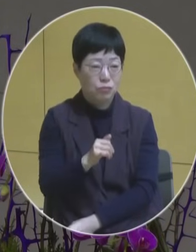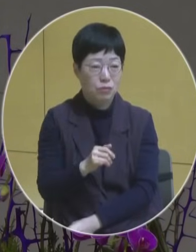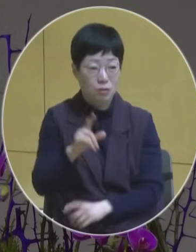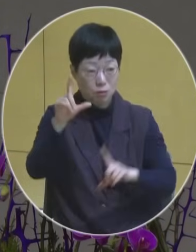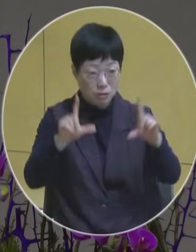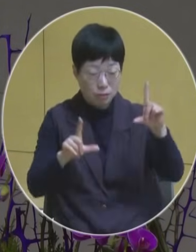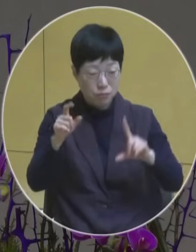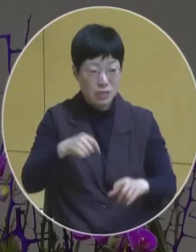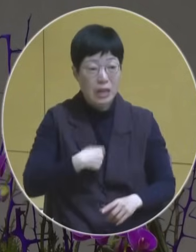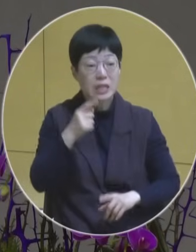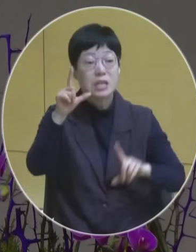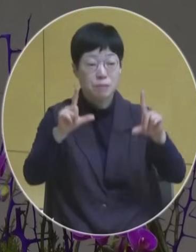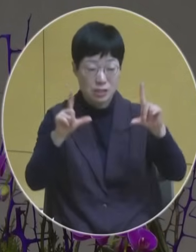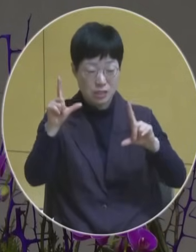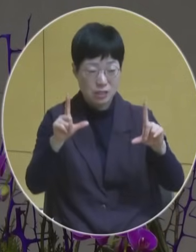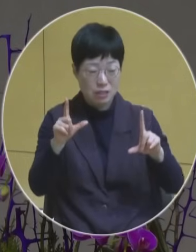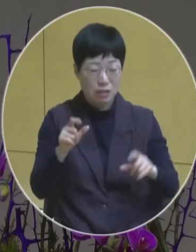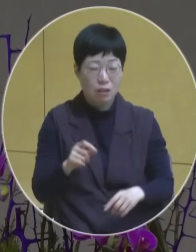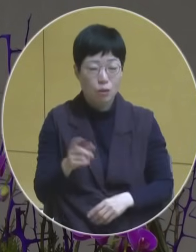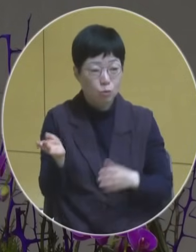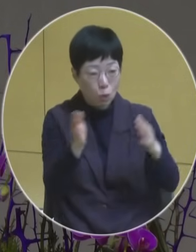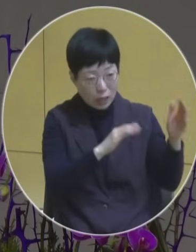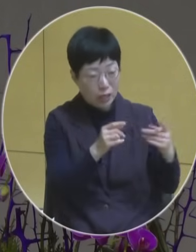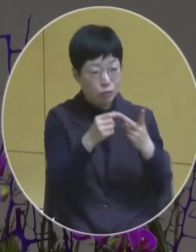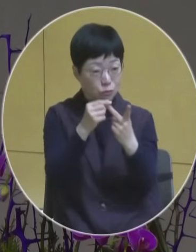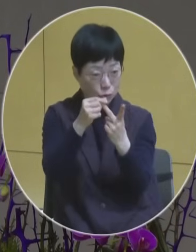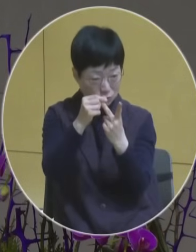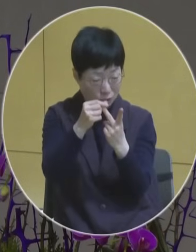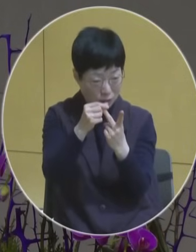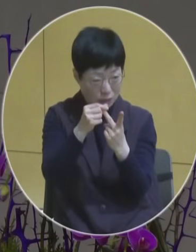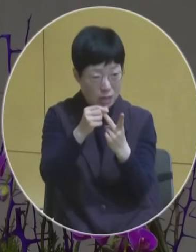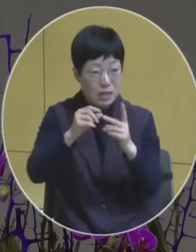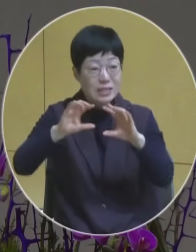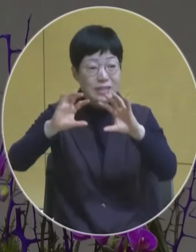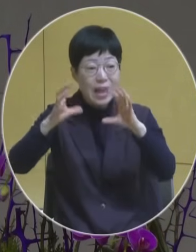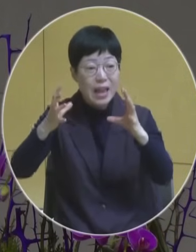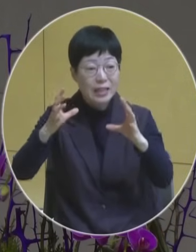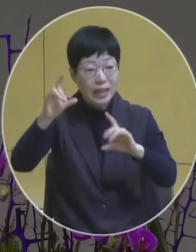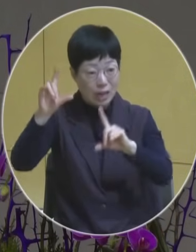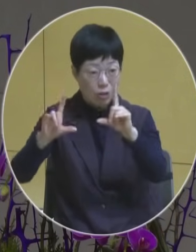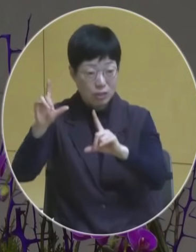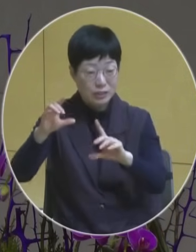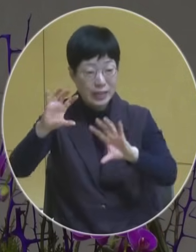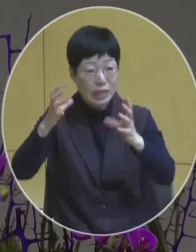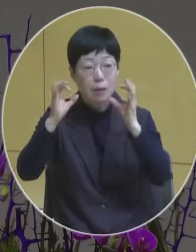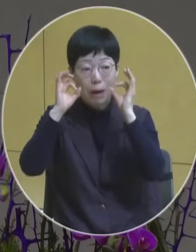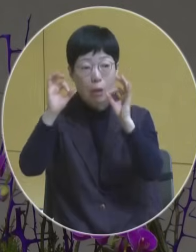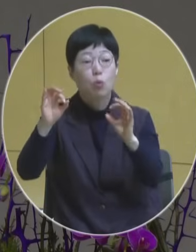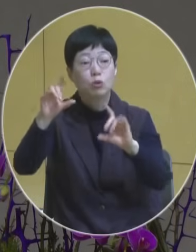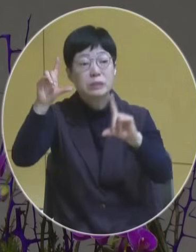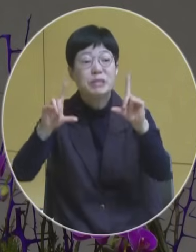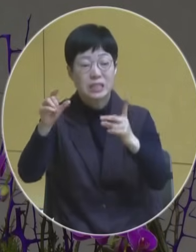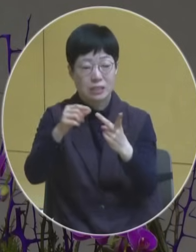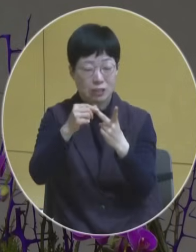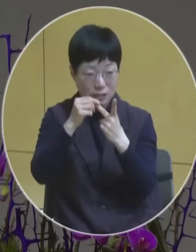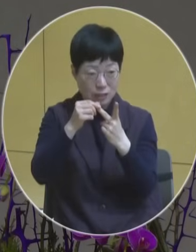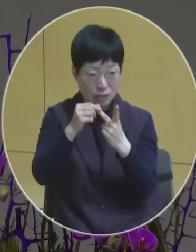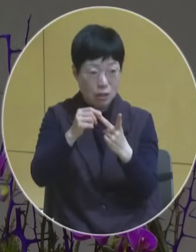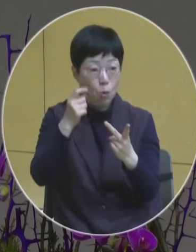셀프 이미지라 그러죠. 누군가. 그 다음에 또 하나 있다면 세계관이라는 것이 있습니다. 이 세상을